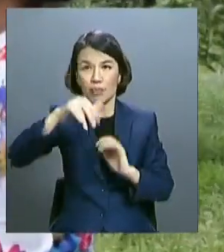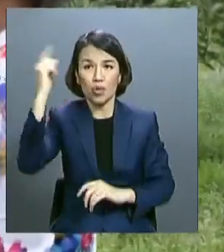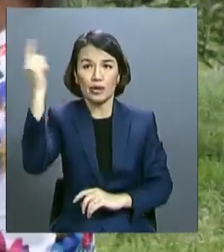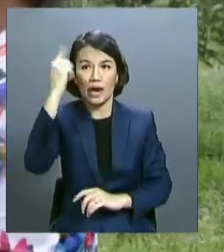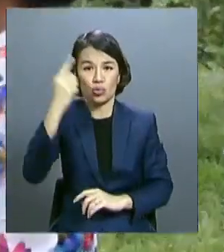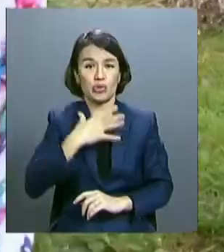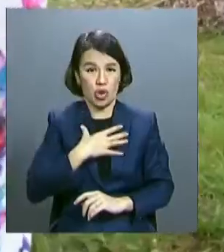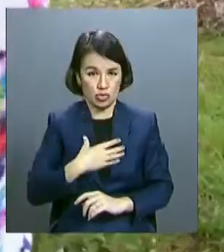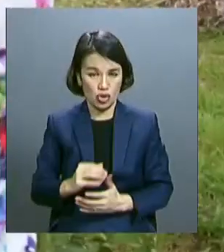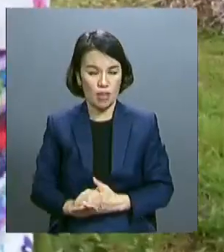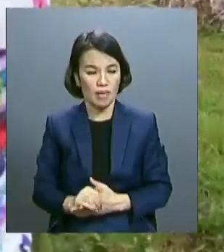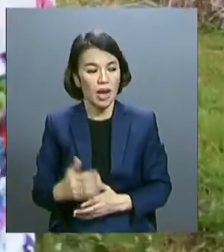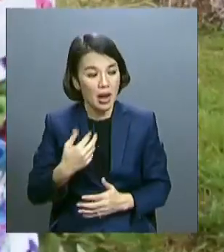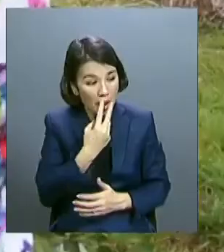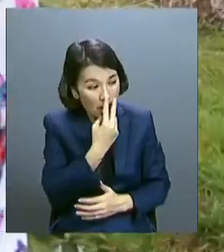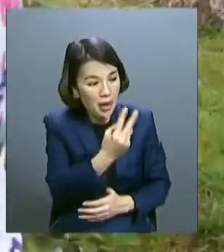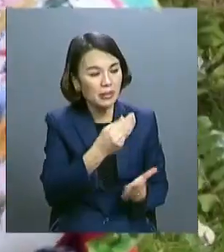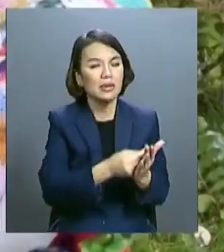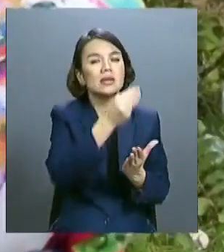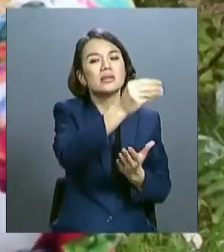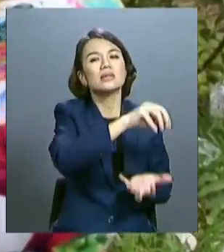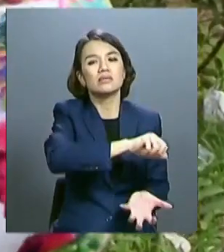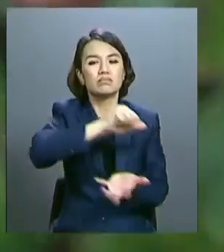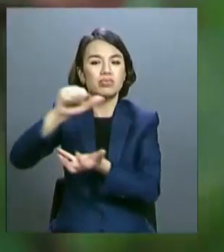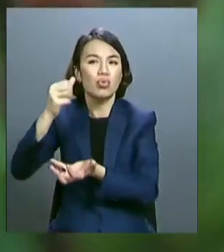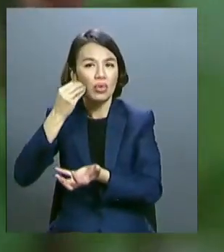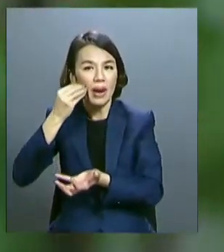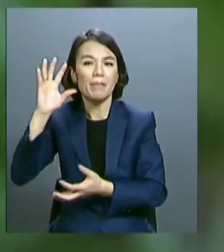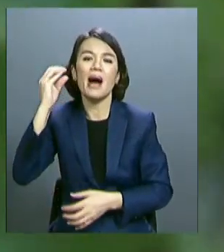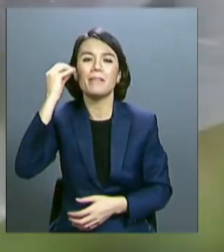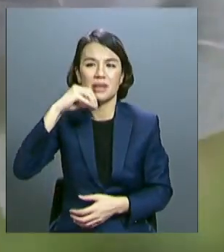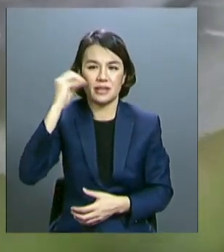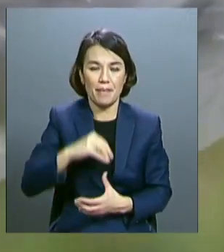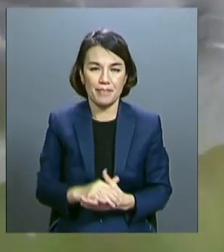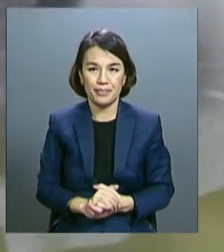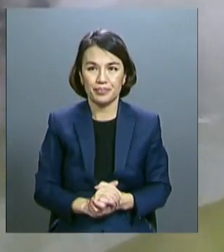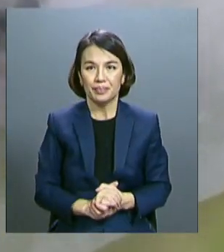ที่ผ่านแวะมาชิมต่างก็ซื้อติดไม้ติดมือกลับไปเป็นของฝากด้วย